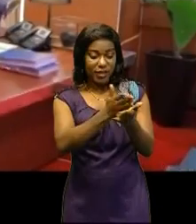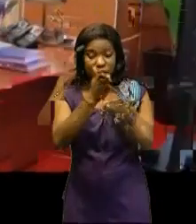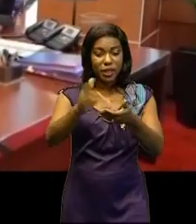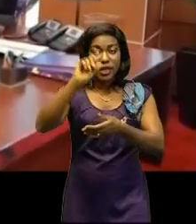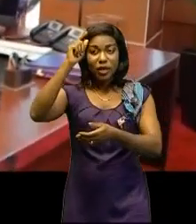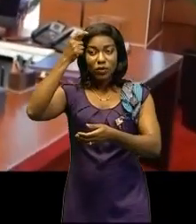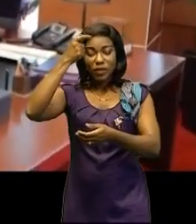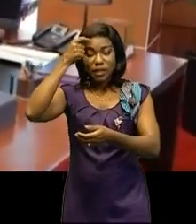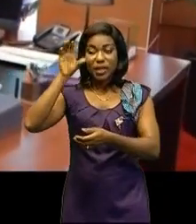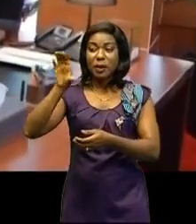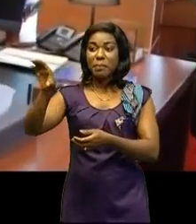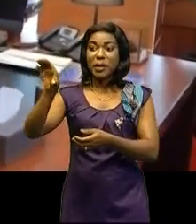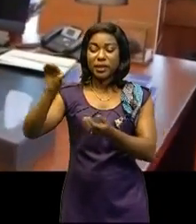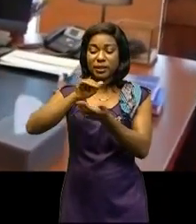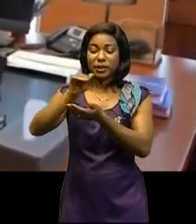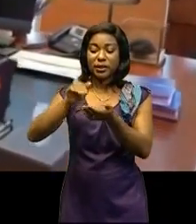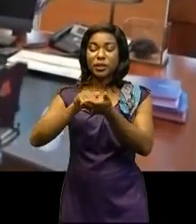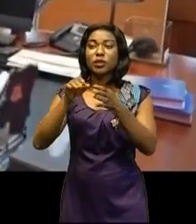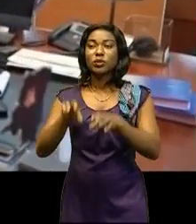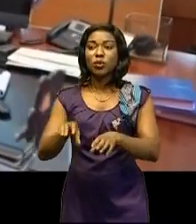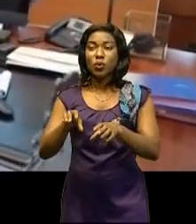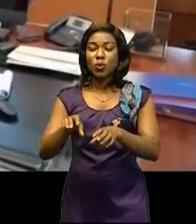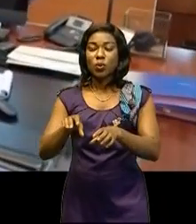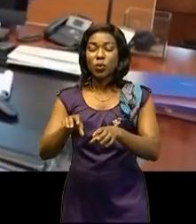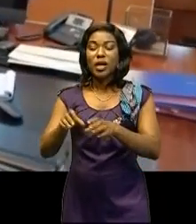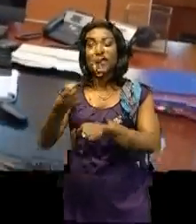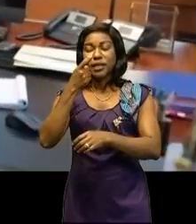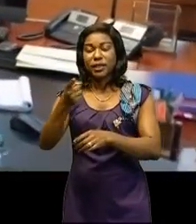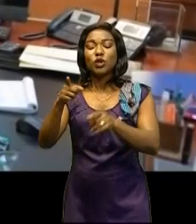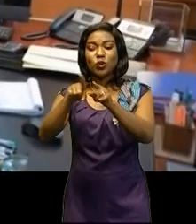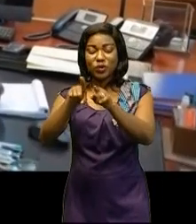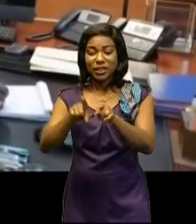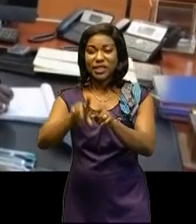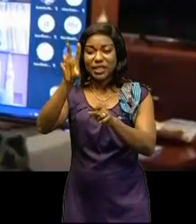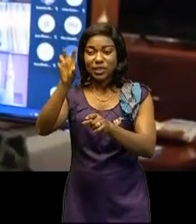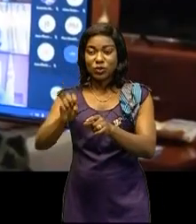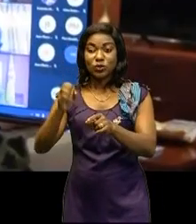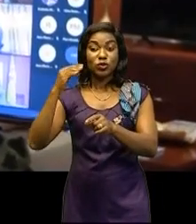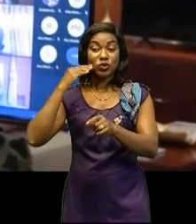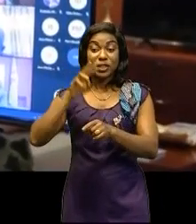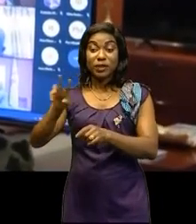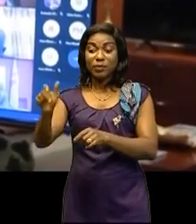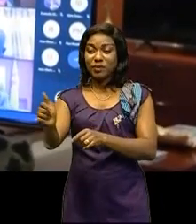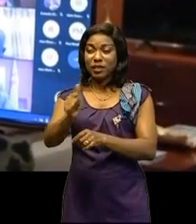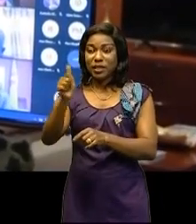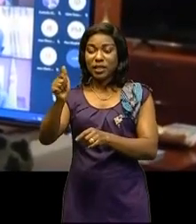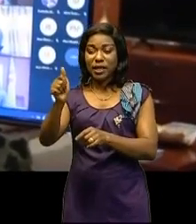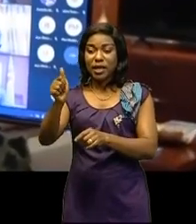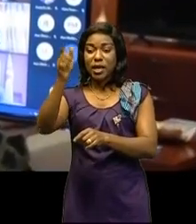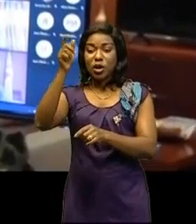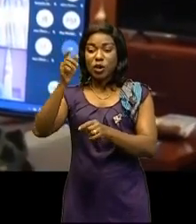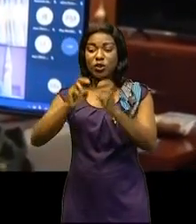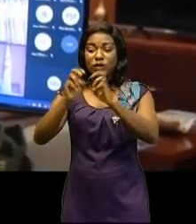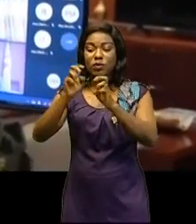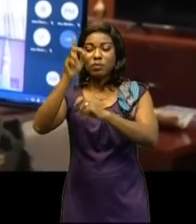gouverneur de la Banque centrale du Congo a indiqué qu'elles ont atteint au 30 juillet 2021 le niveau de